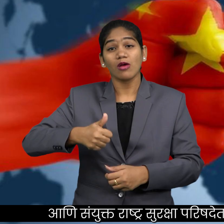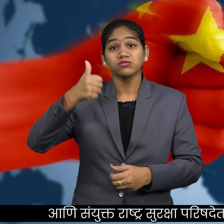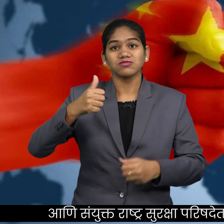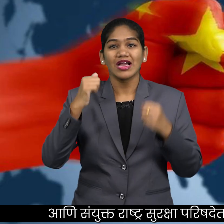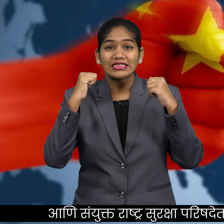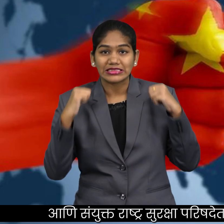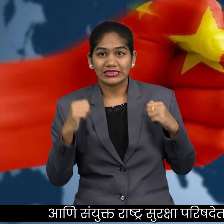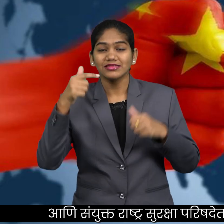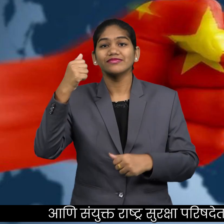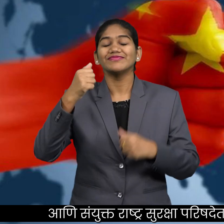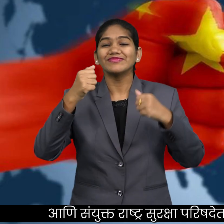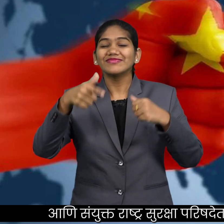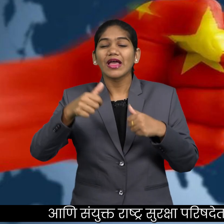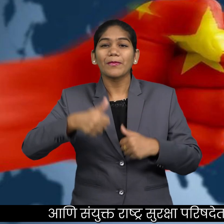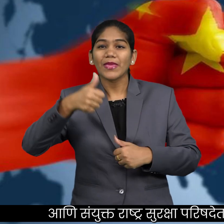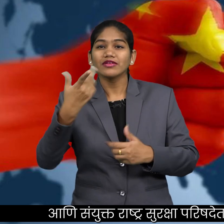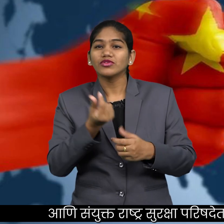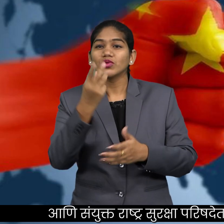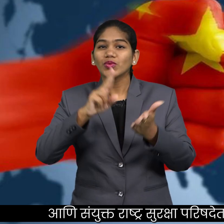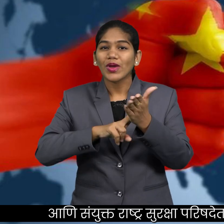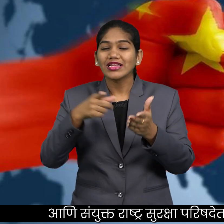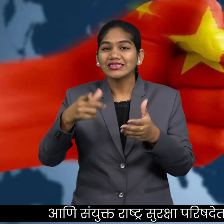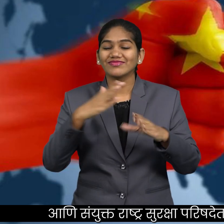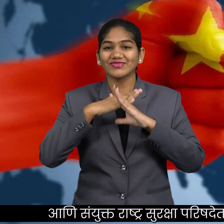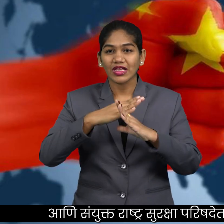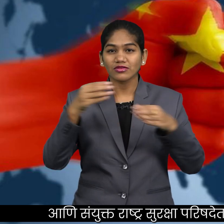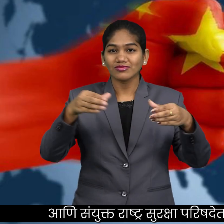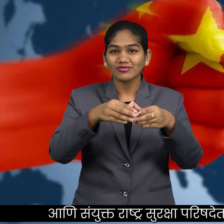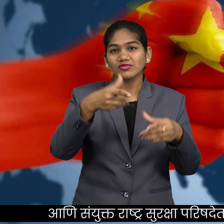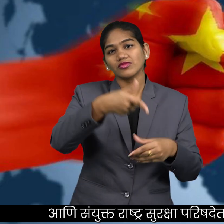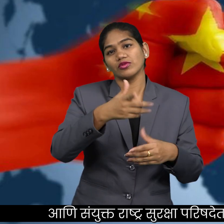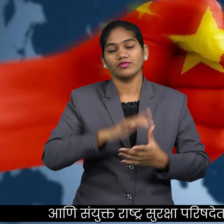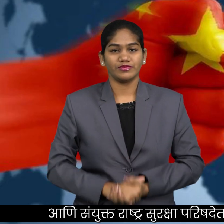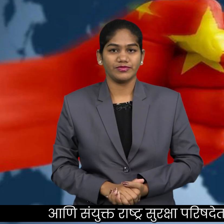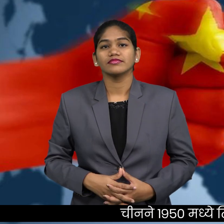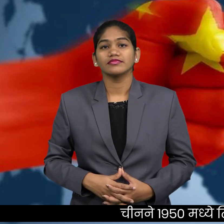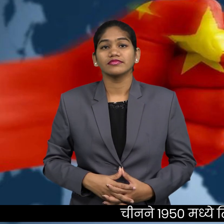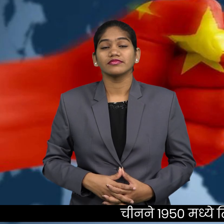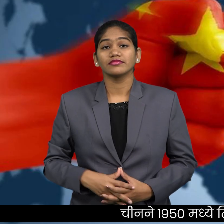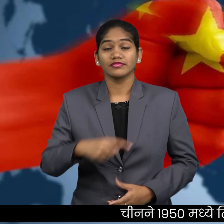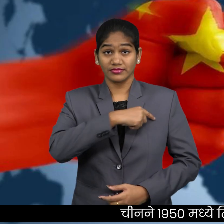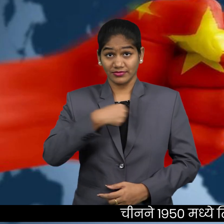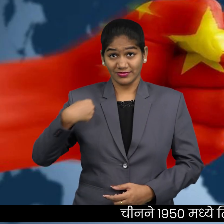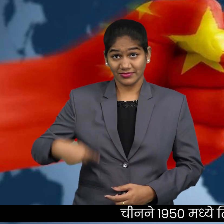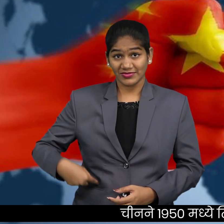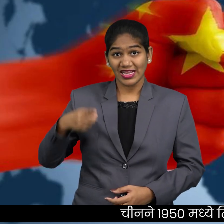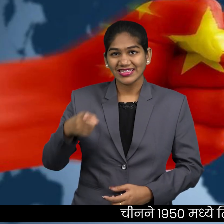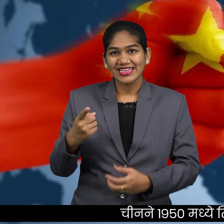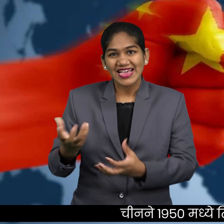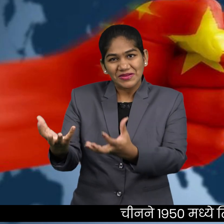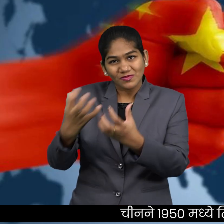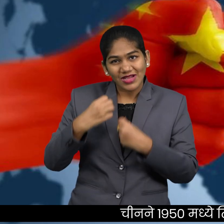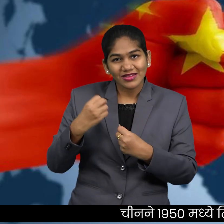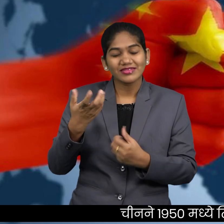आणि संयुक्त राष्ट्र सुरक्षा परिषदेत त्यांच्या कायमस्वरूपी जागेचे समर्थन केले. चीनने 1950